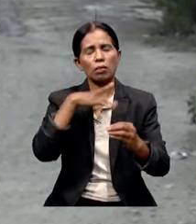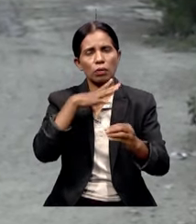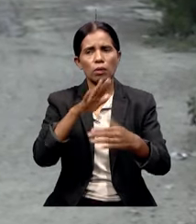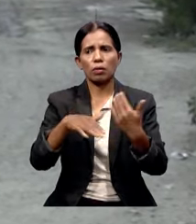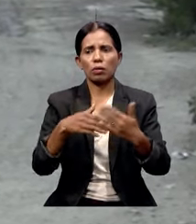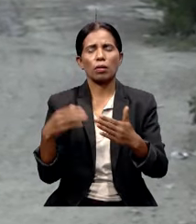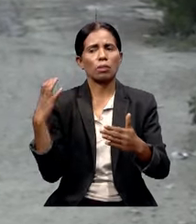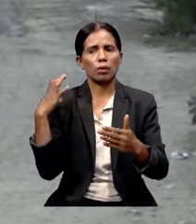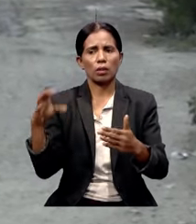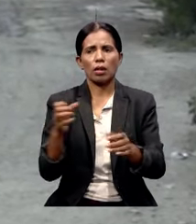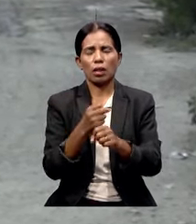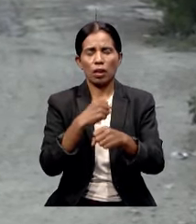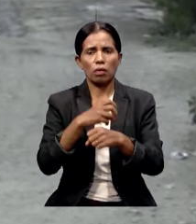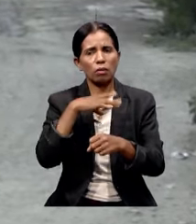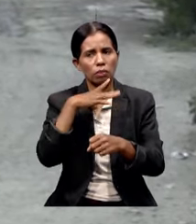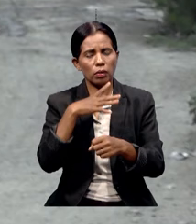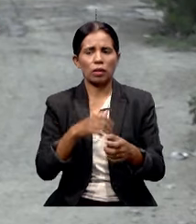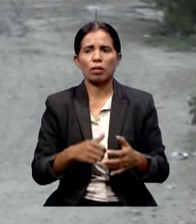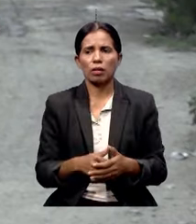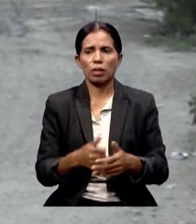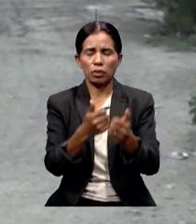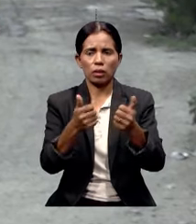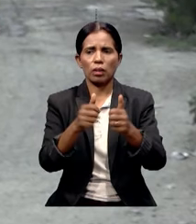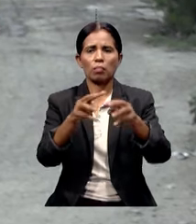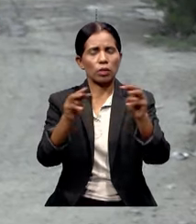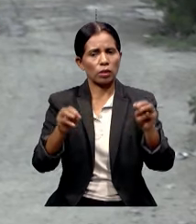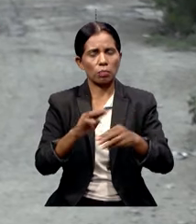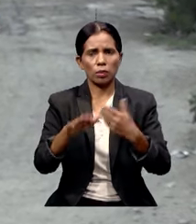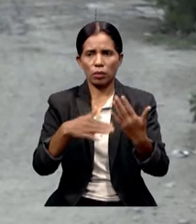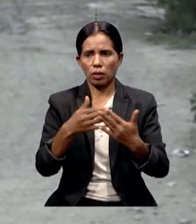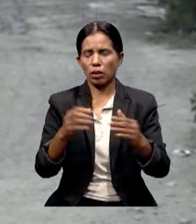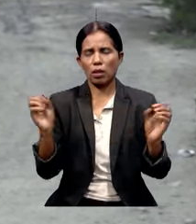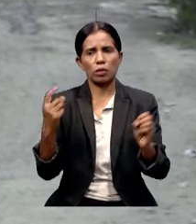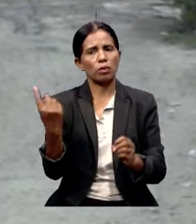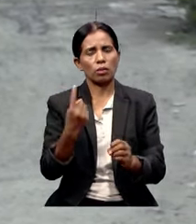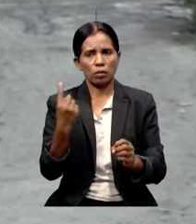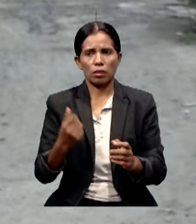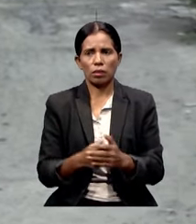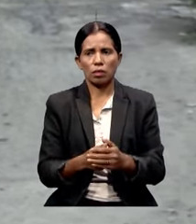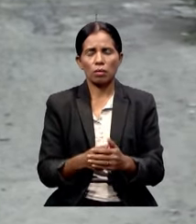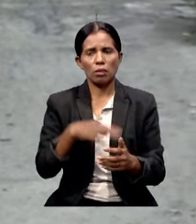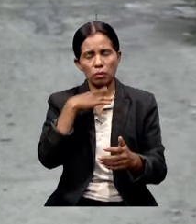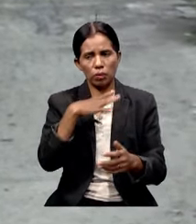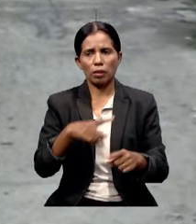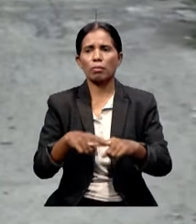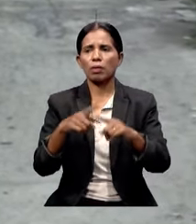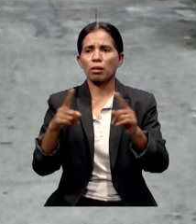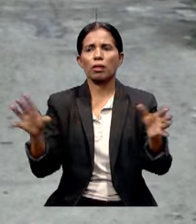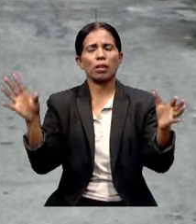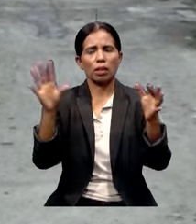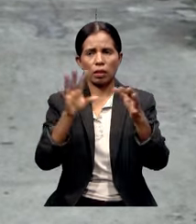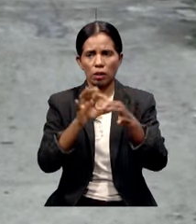kompetensi kono ba halo gestão ba lisu ne autoridade munisipi nian além de Laos de gestão lisu mas ligar mo